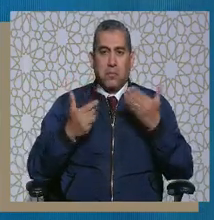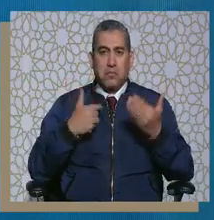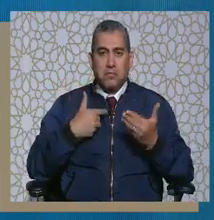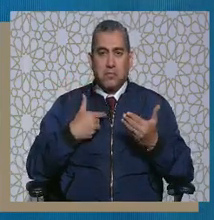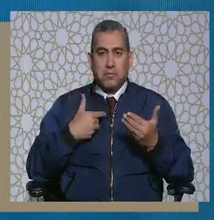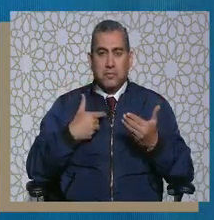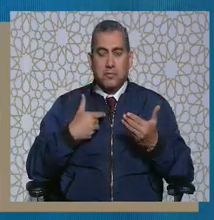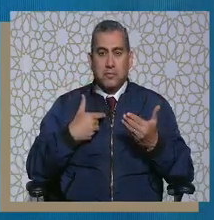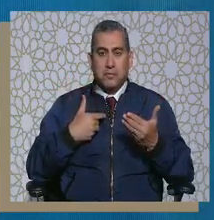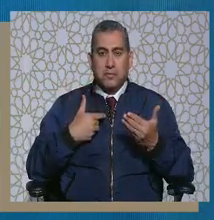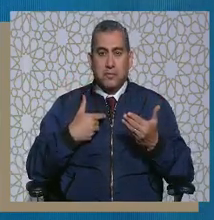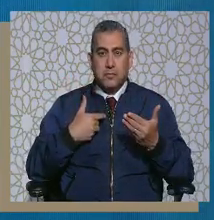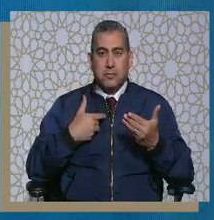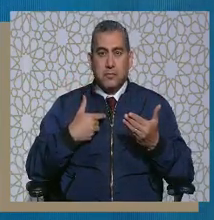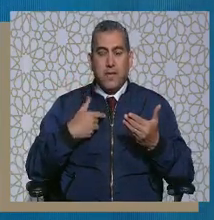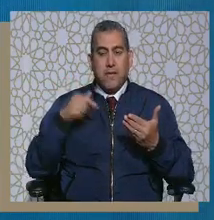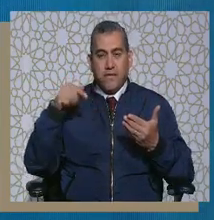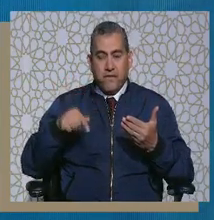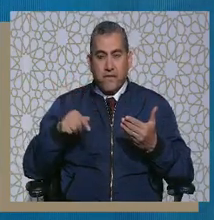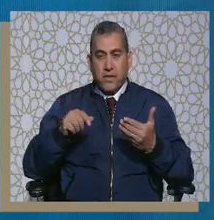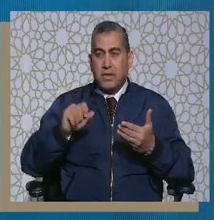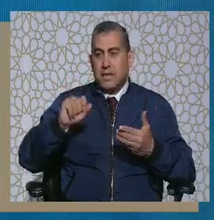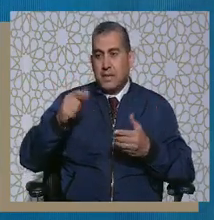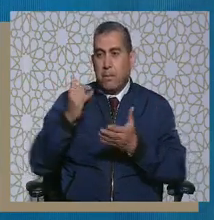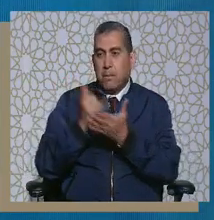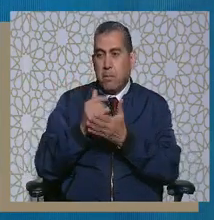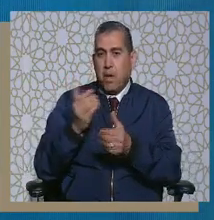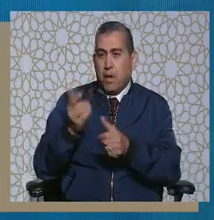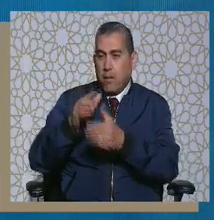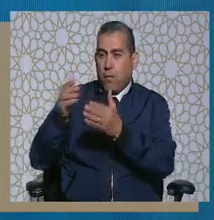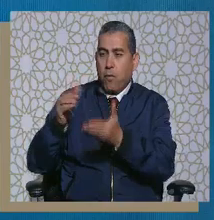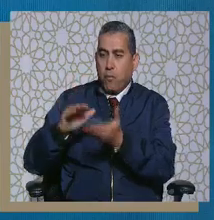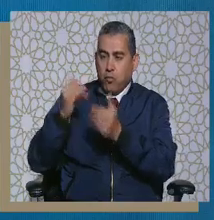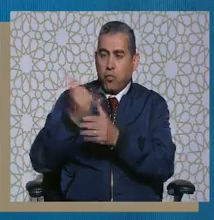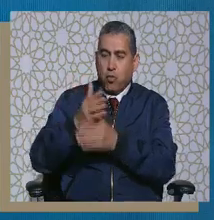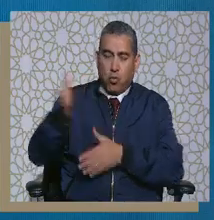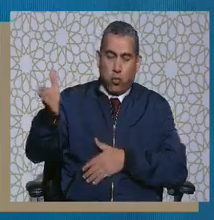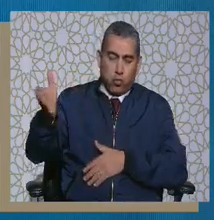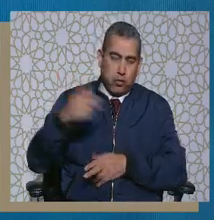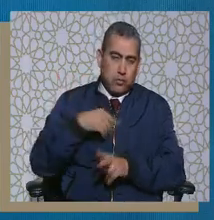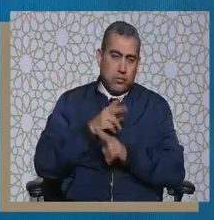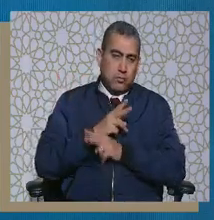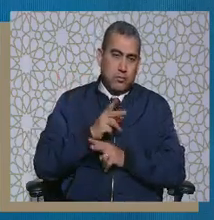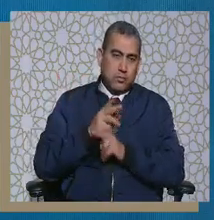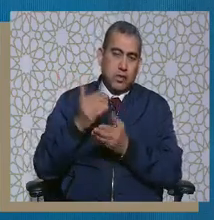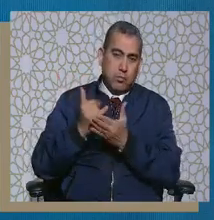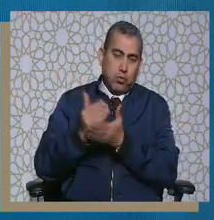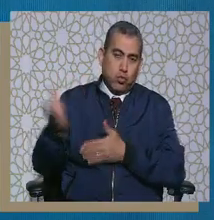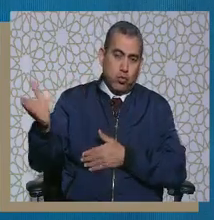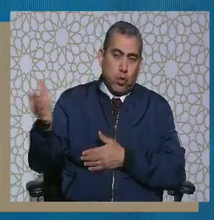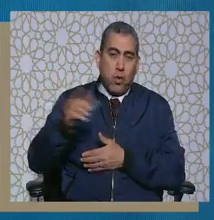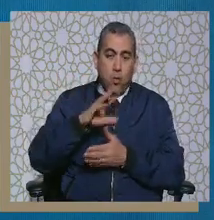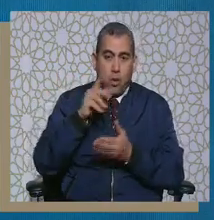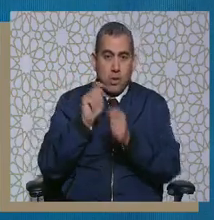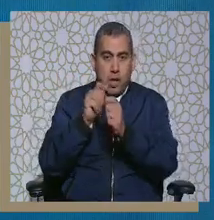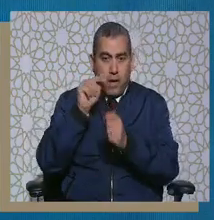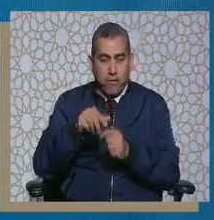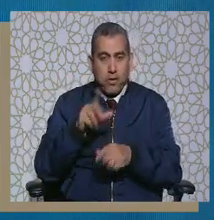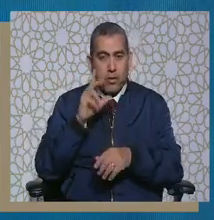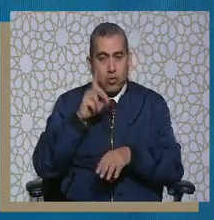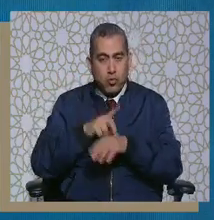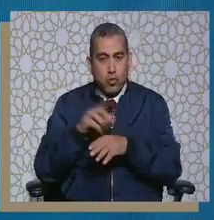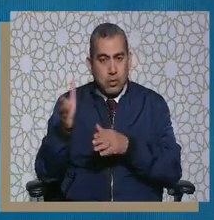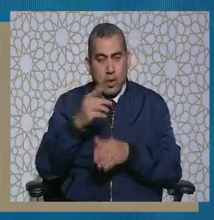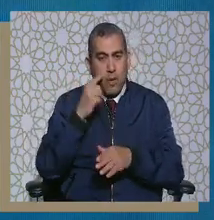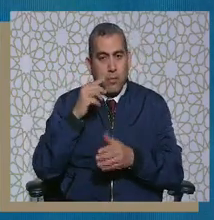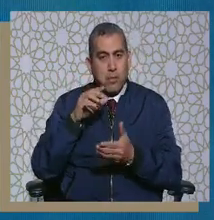ان هو في حد تاني بيقوم بالمسؤوليه عنه كل الحاجات دي ليها علاجات وليها اشياء ممكن يتغير من